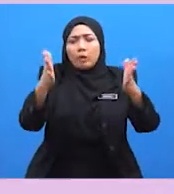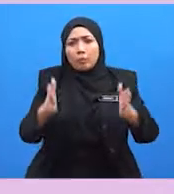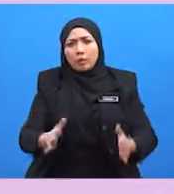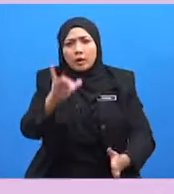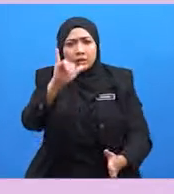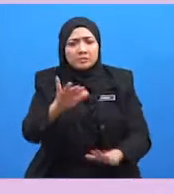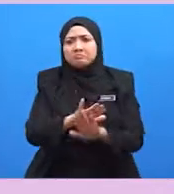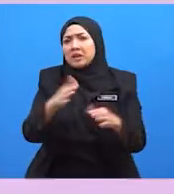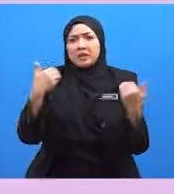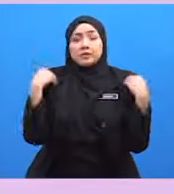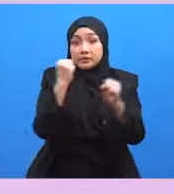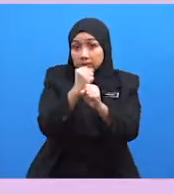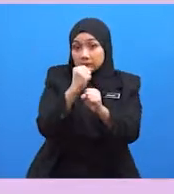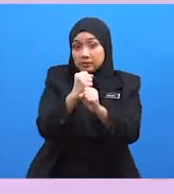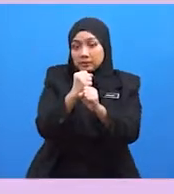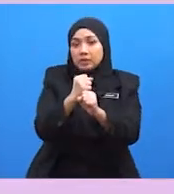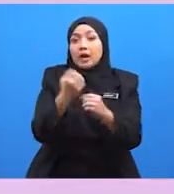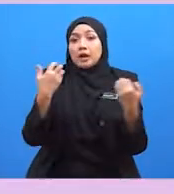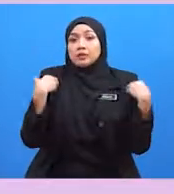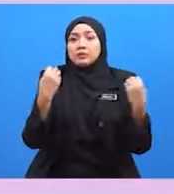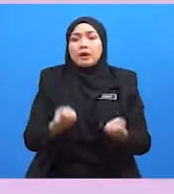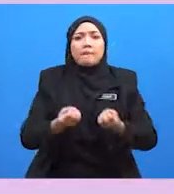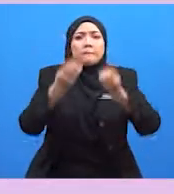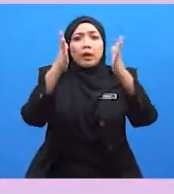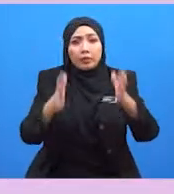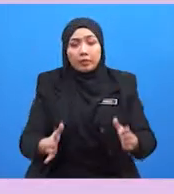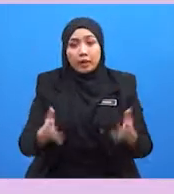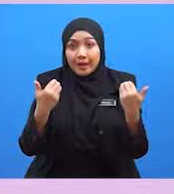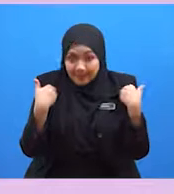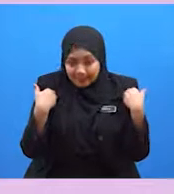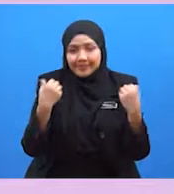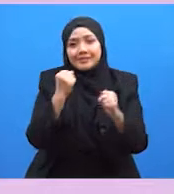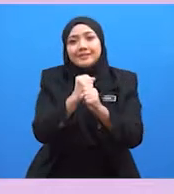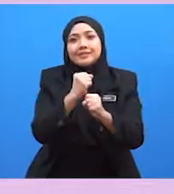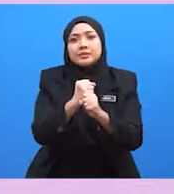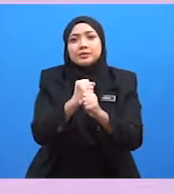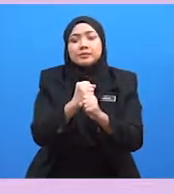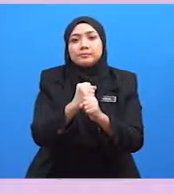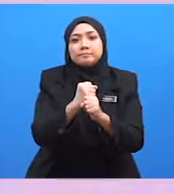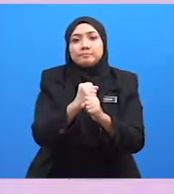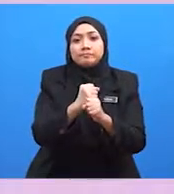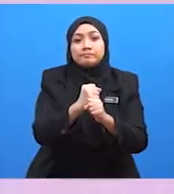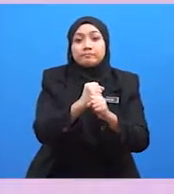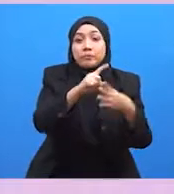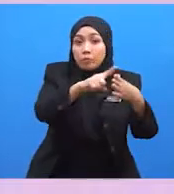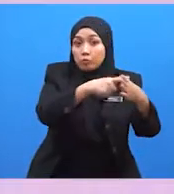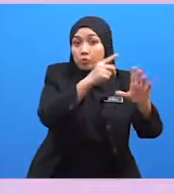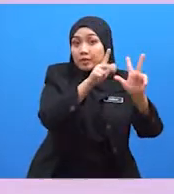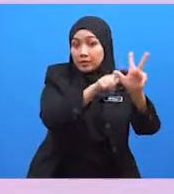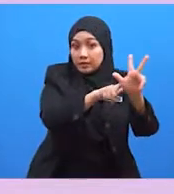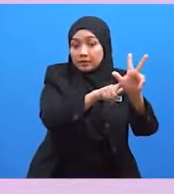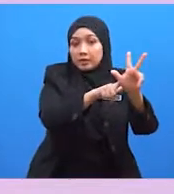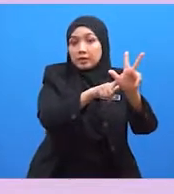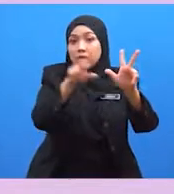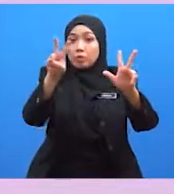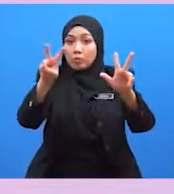atau ramai yang mempunyai pekerjaan? Pada Mac 2020, Jabatan